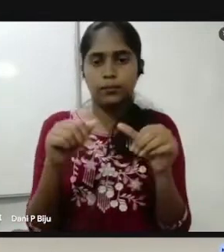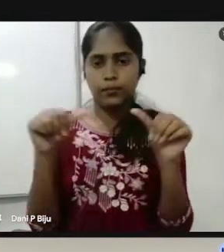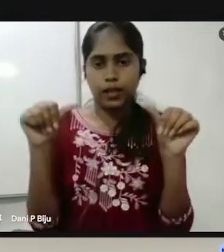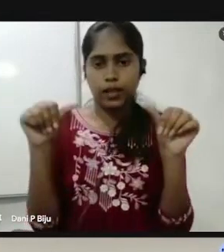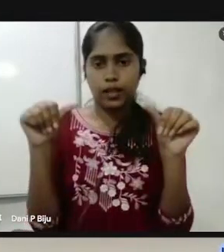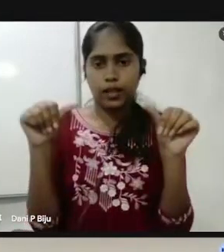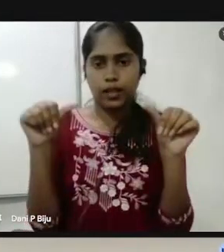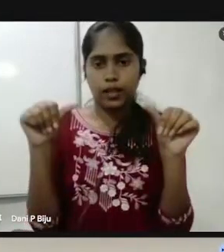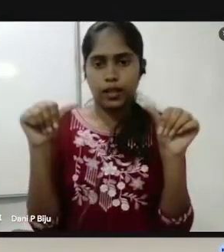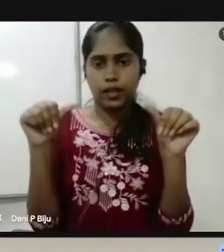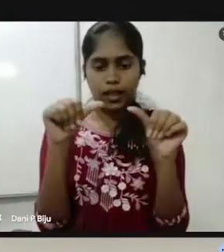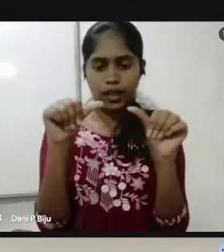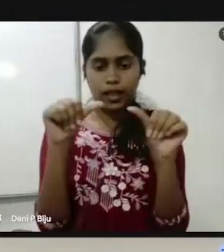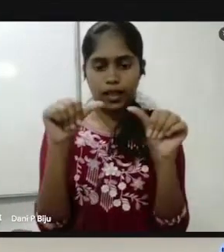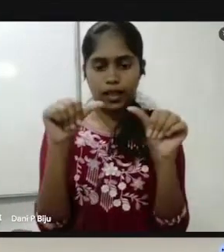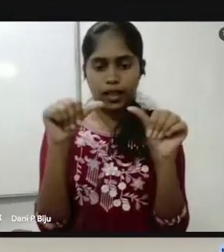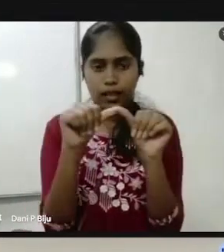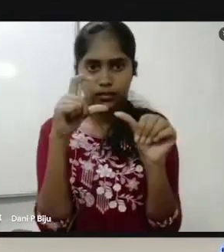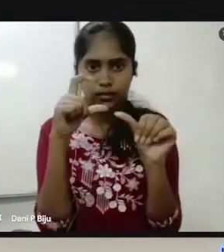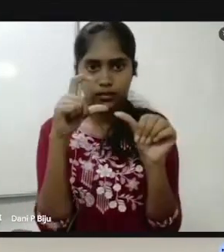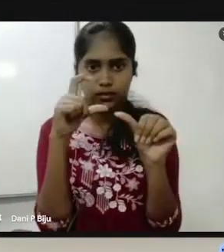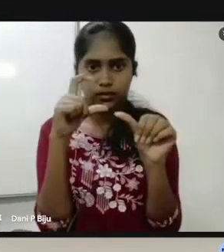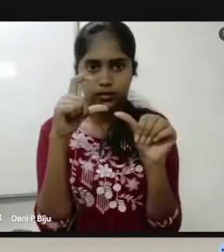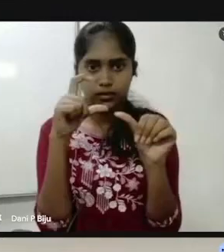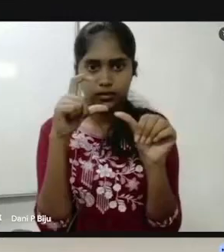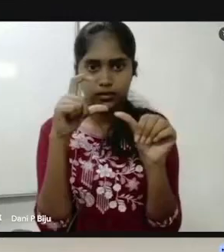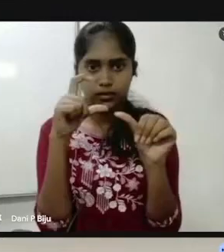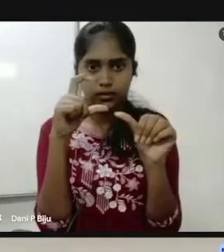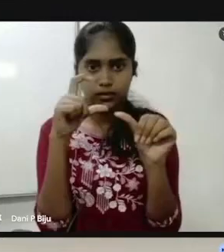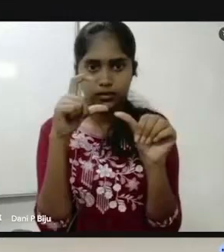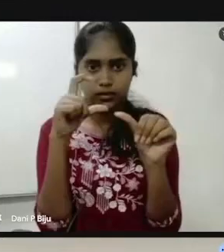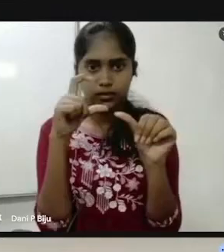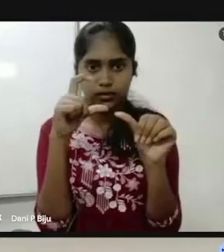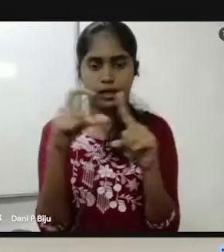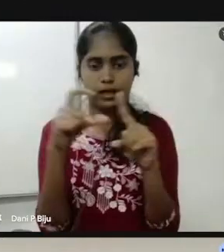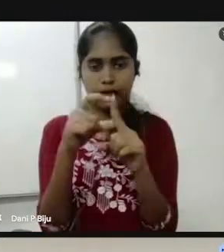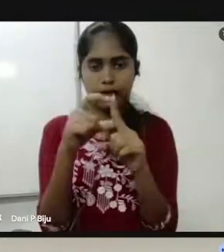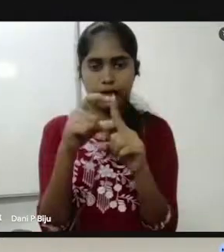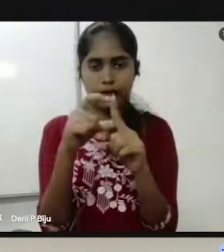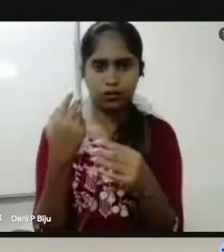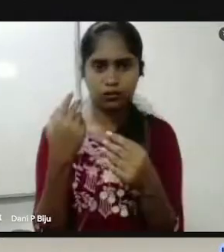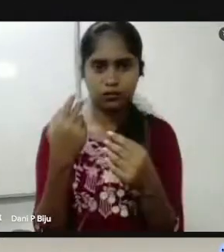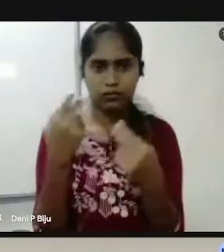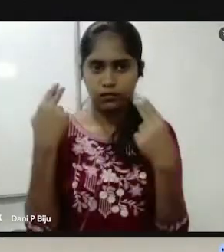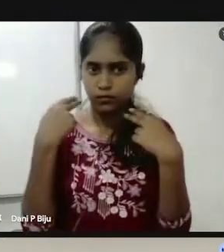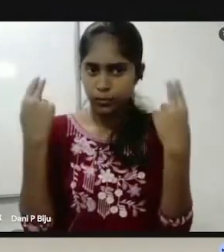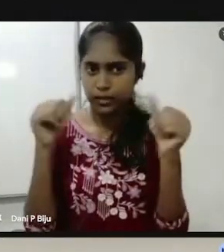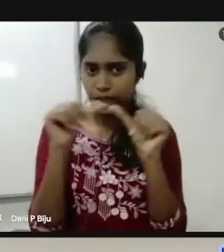റീസെന്റ് ആയിട്ടുള്ള AAC ഡിവൈസസ്, AI യൂസ് ചെയ്തിട്ടുള്ള AAC ഡിവൈസസിനെ കുറിച്ച് പറയാമോ?